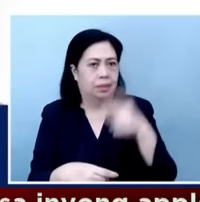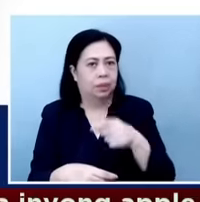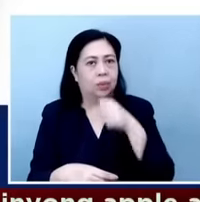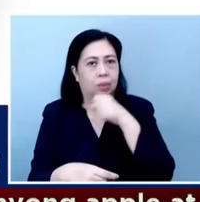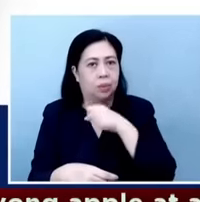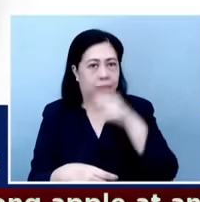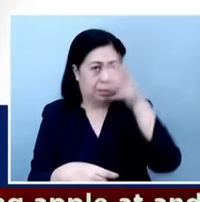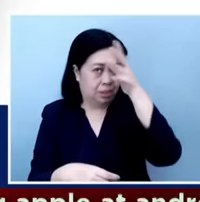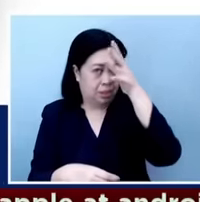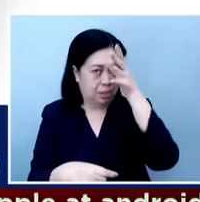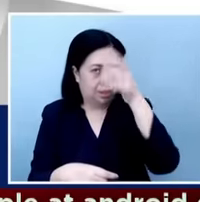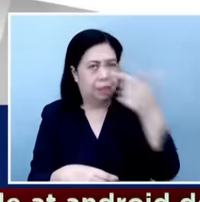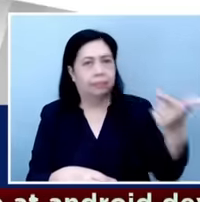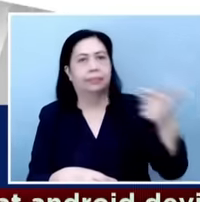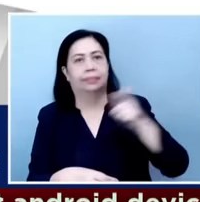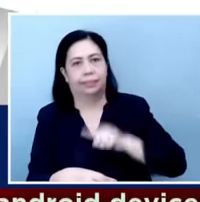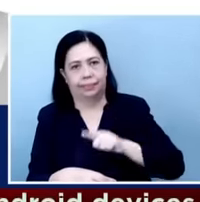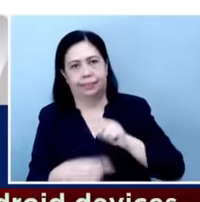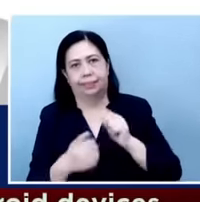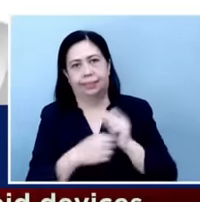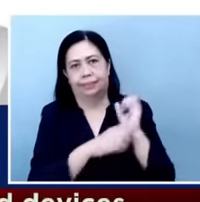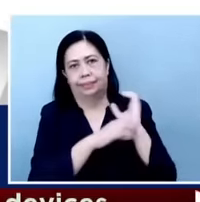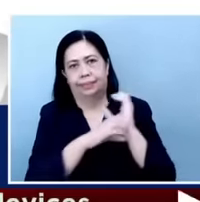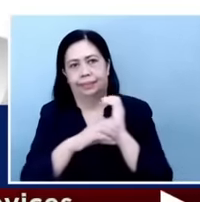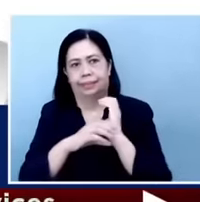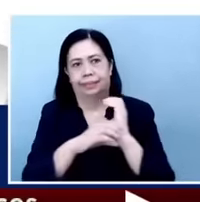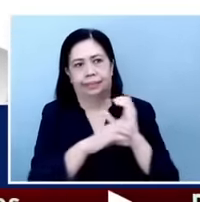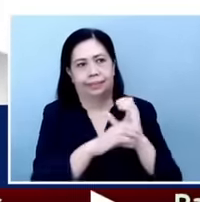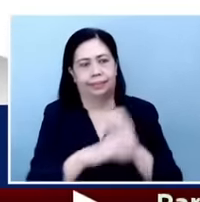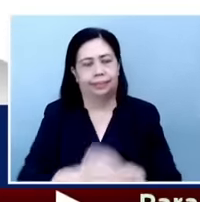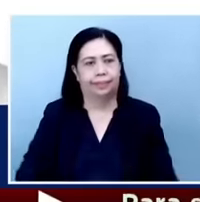ama, ay sila na ang sumalang sa traslasyon.